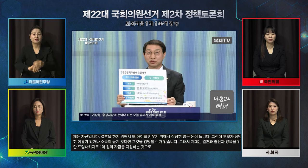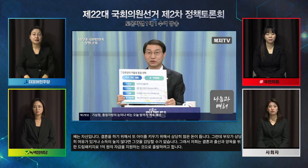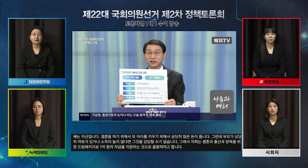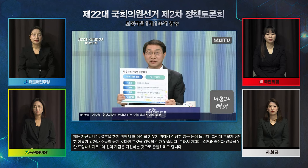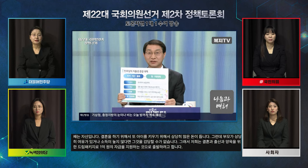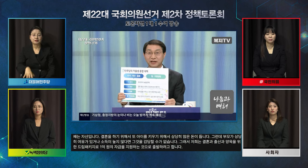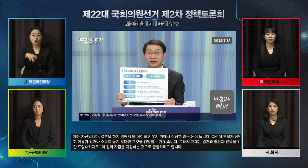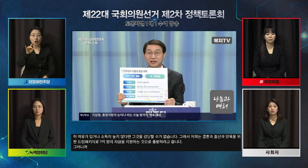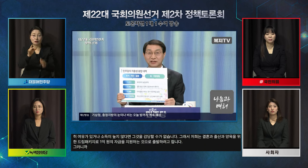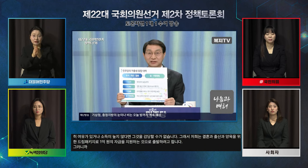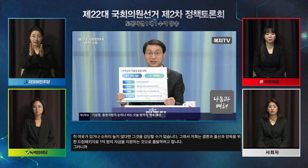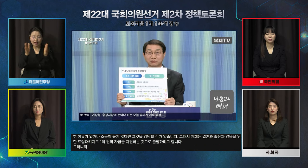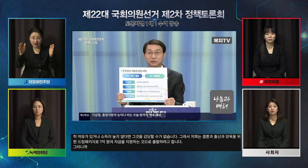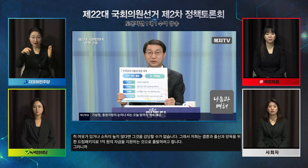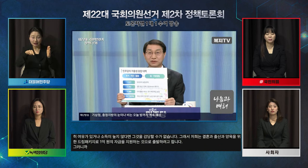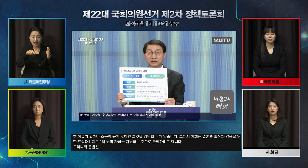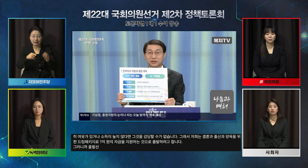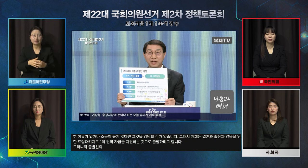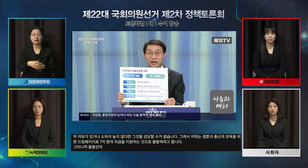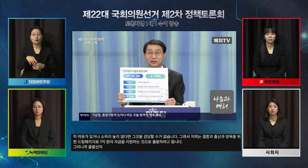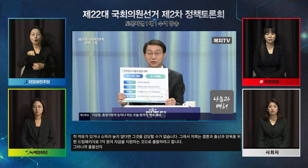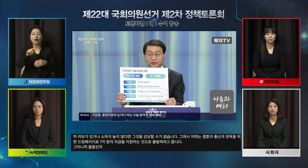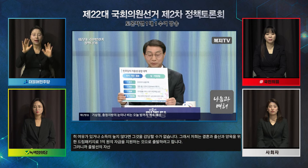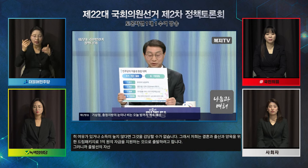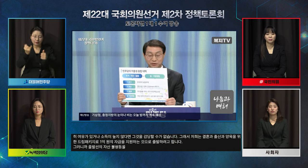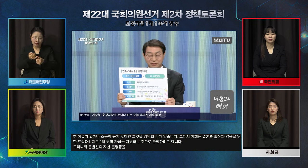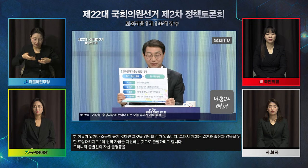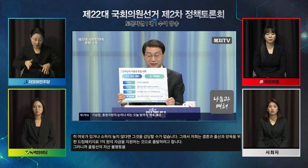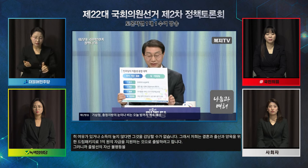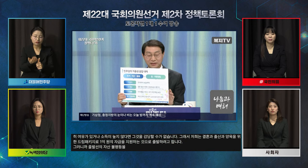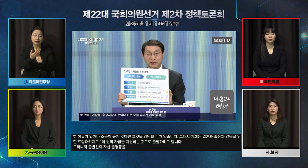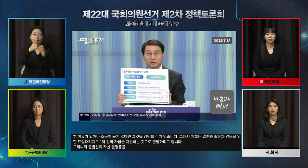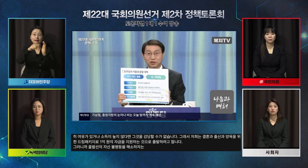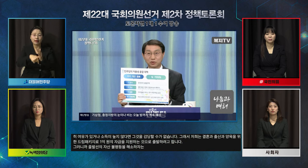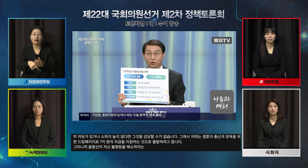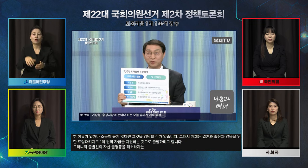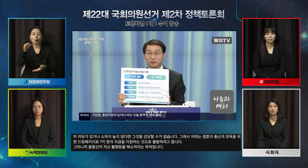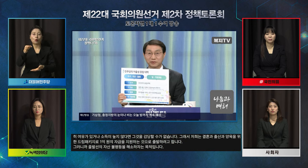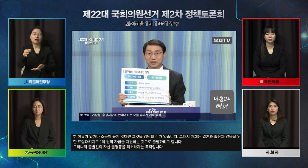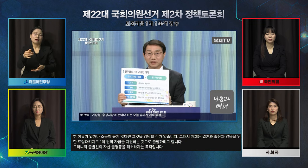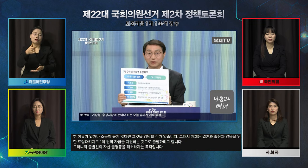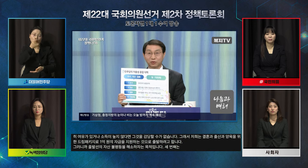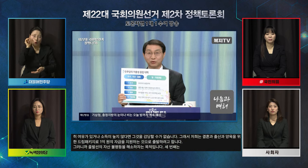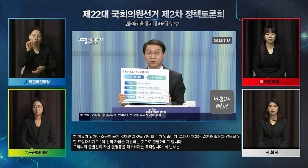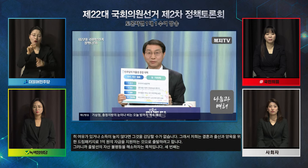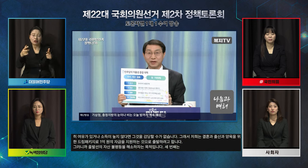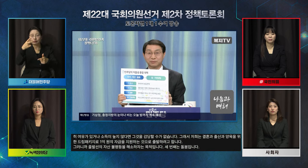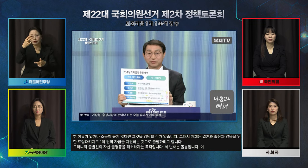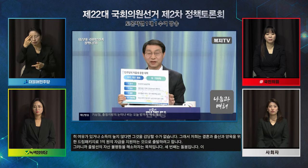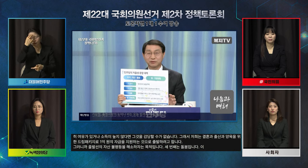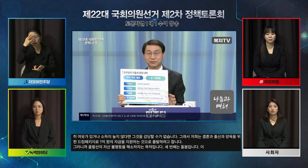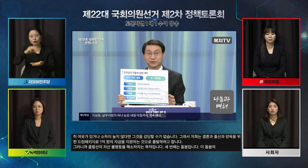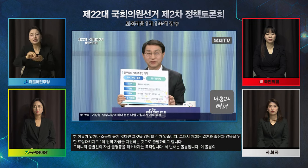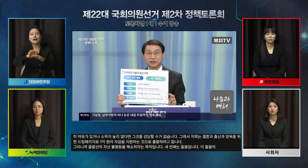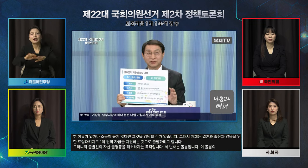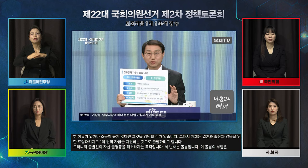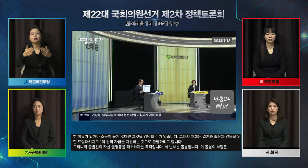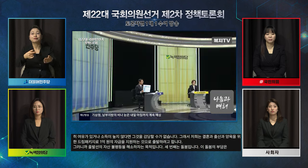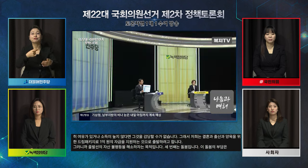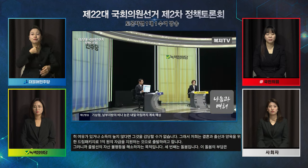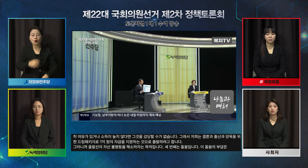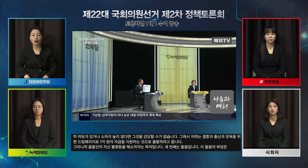출발선의 자산 불병 등을 해소하자는 목적입니다. 세 번째는 돌봄입니다. 이 돌봄의 부담은